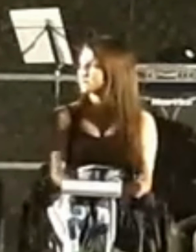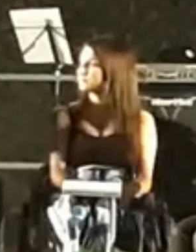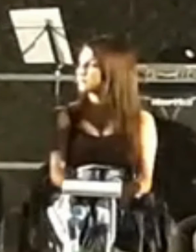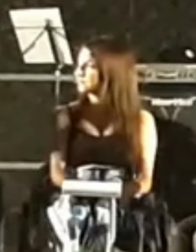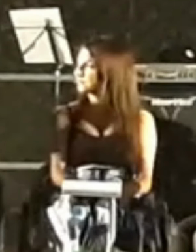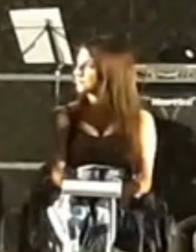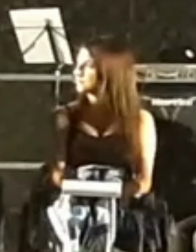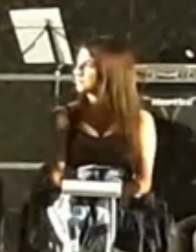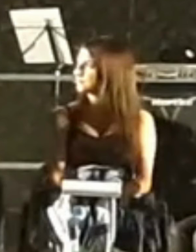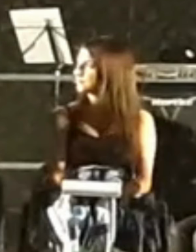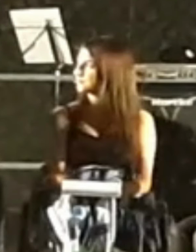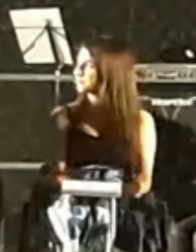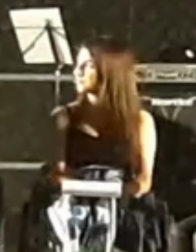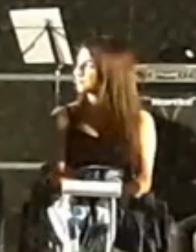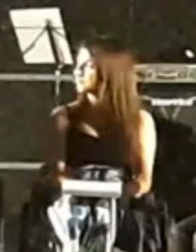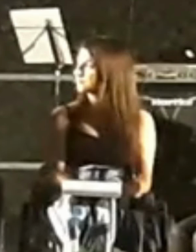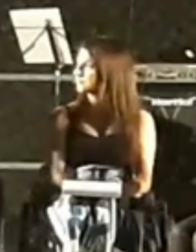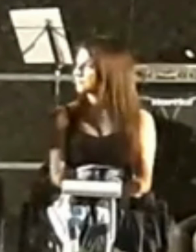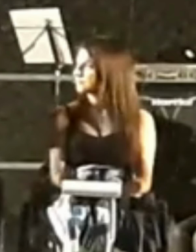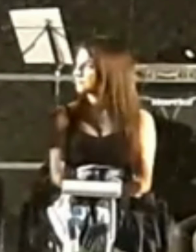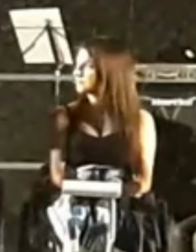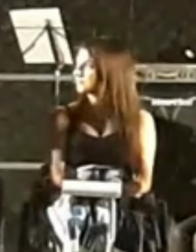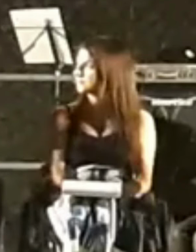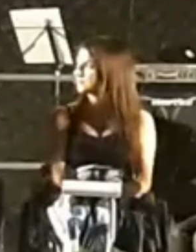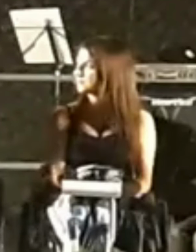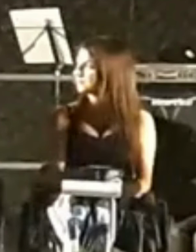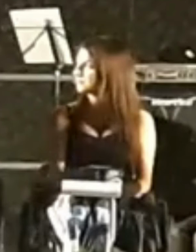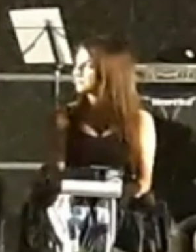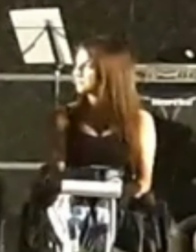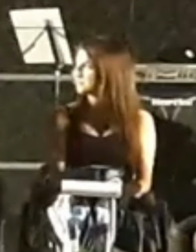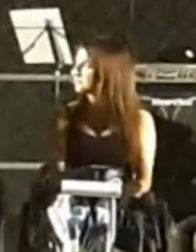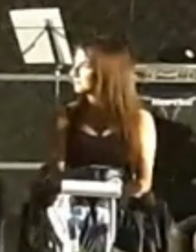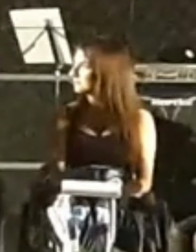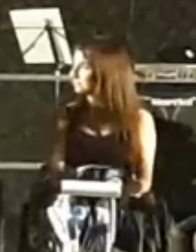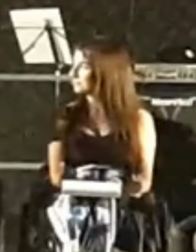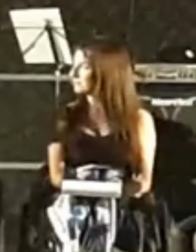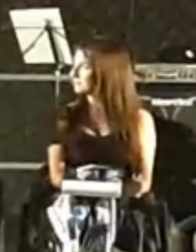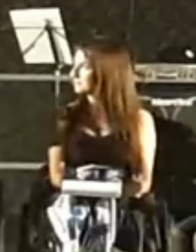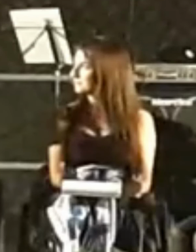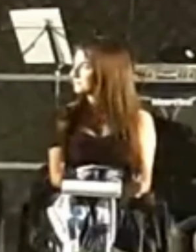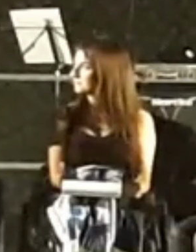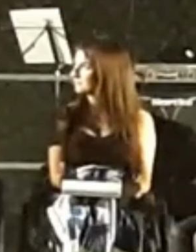l'abbiamo incontrato per la prima volta, io non ho capito. E lui ha detto,